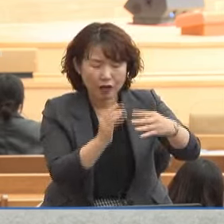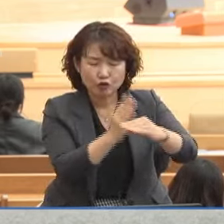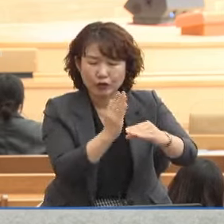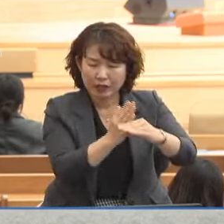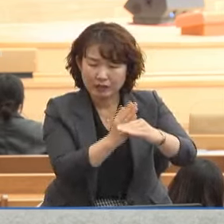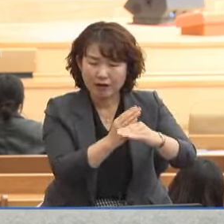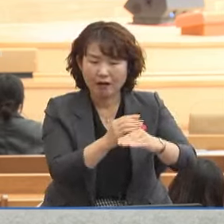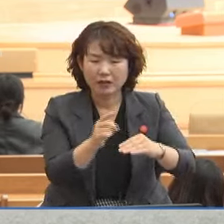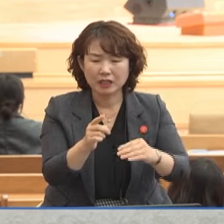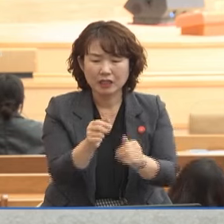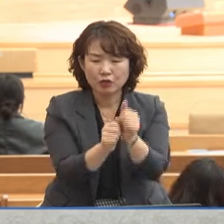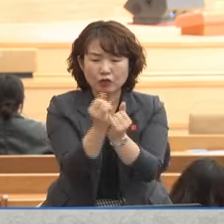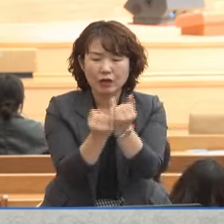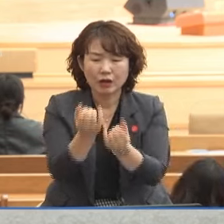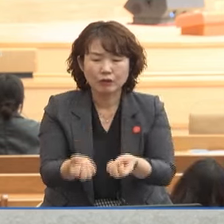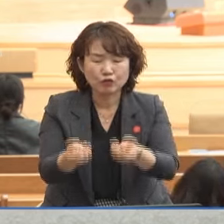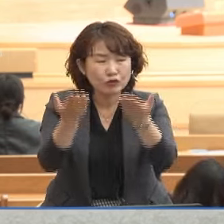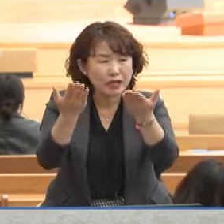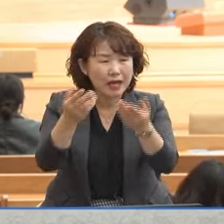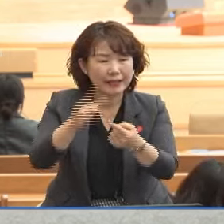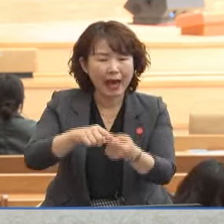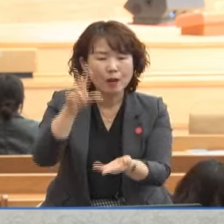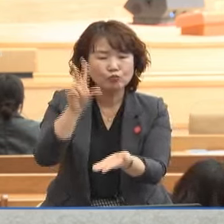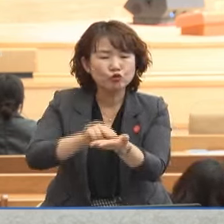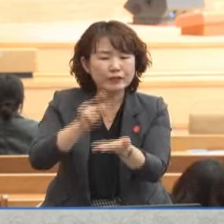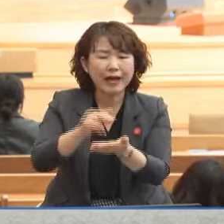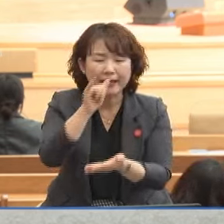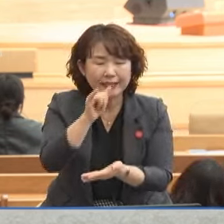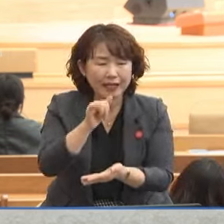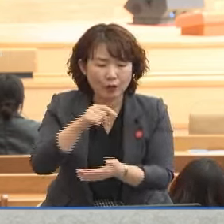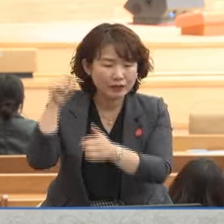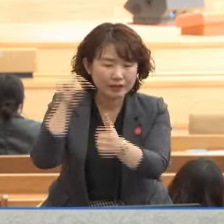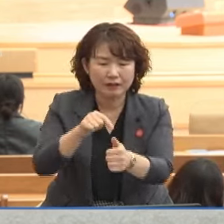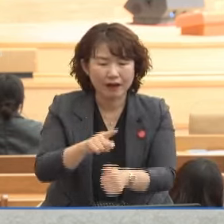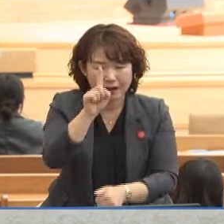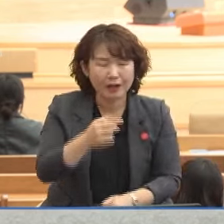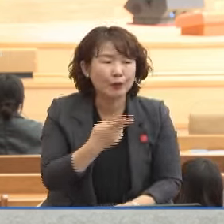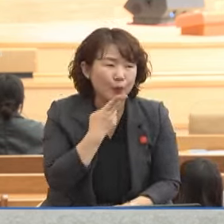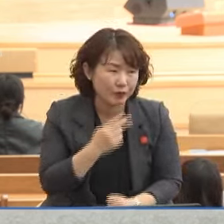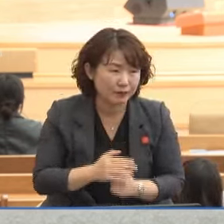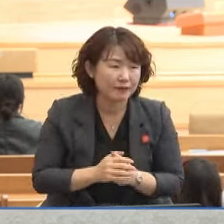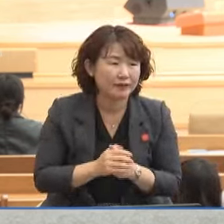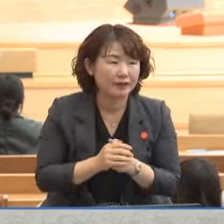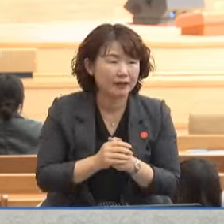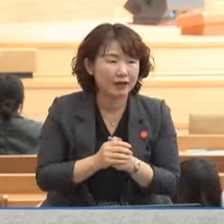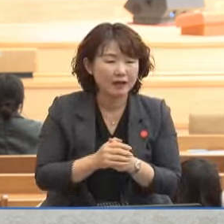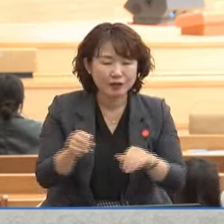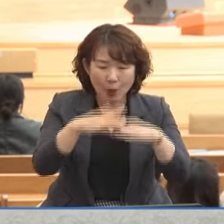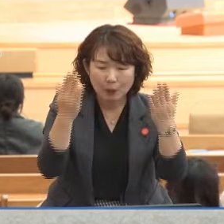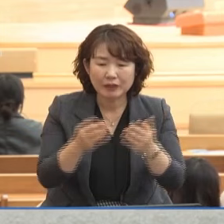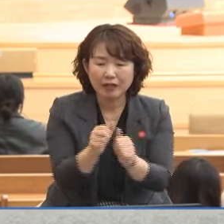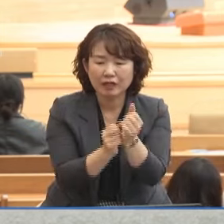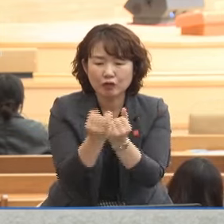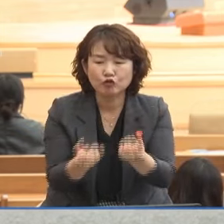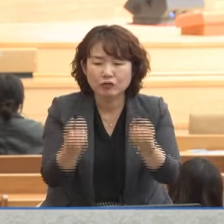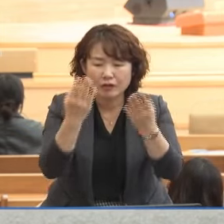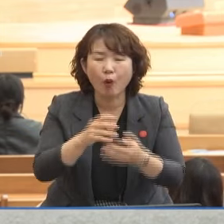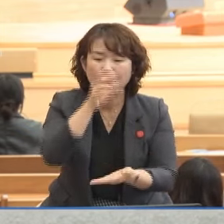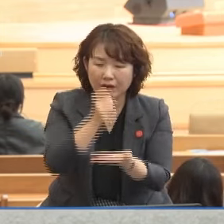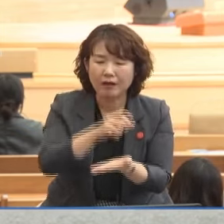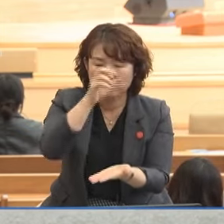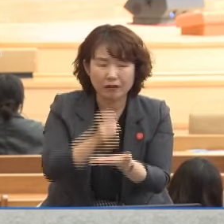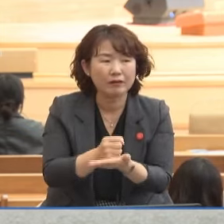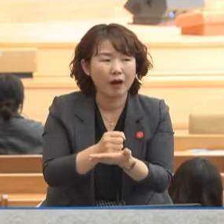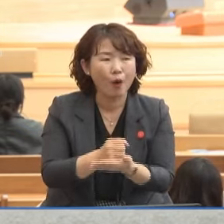퀴어 축제의 이 문제점을 지적하는 게 하나도 없습니다. 찬양 1색입니다.